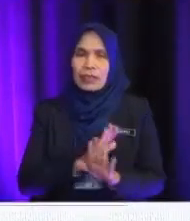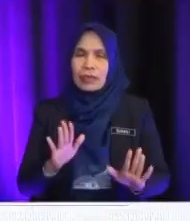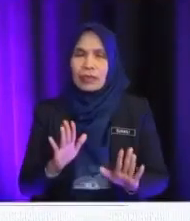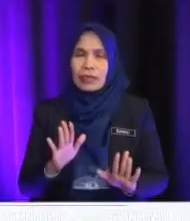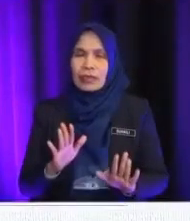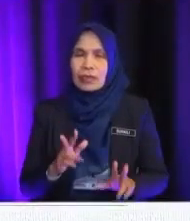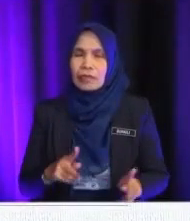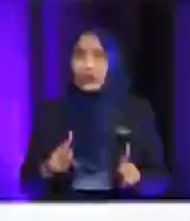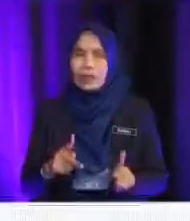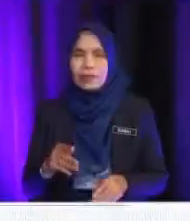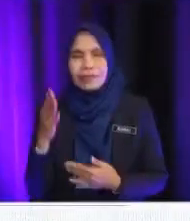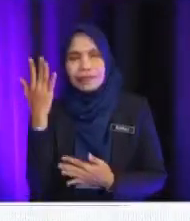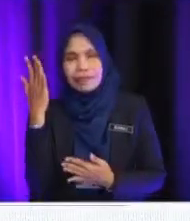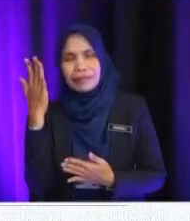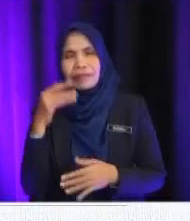dah. Okey.